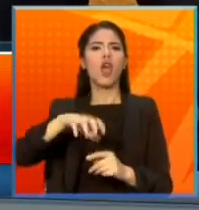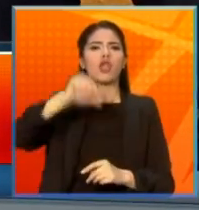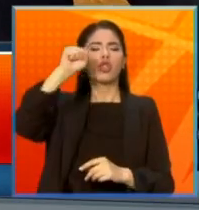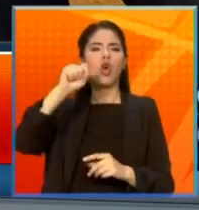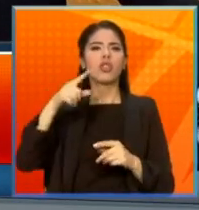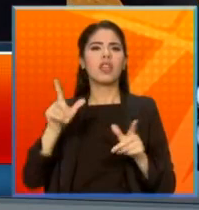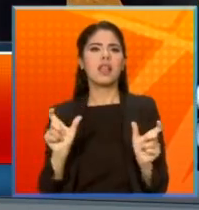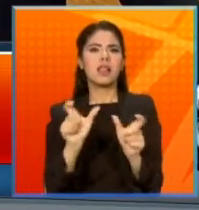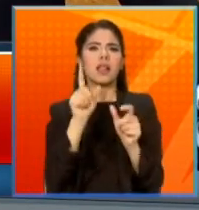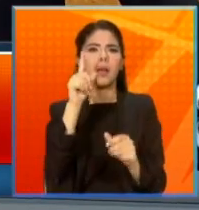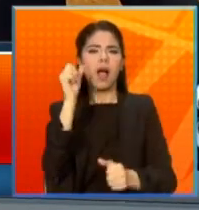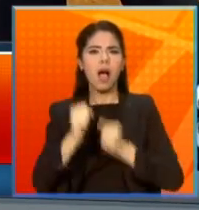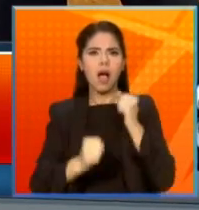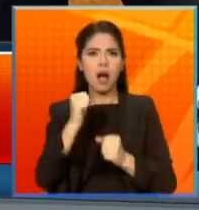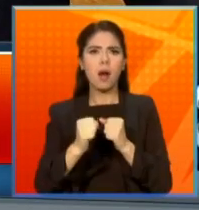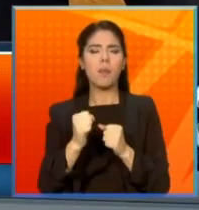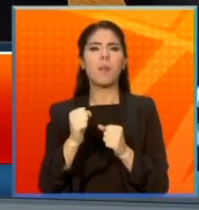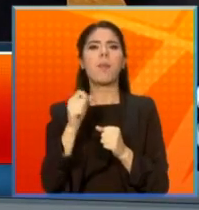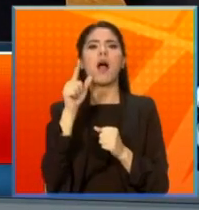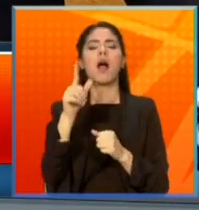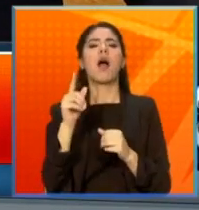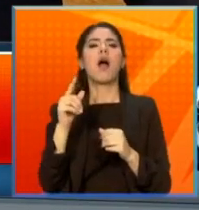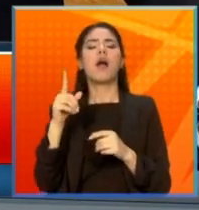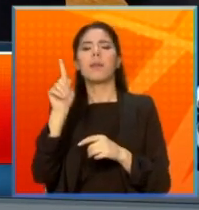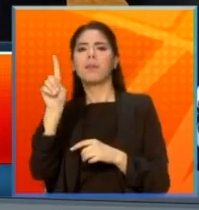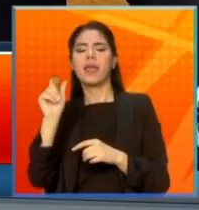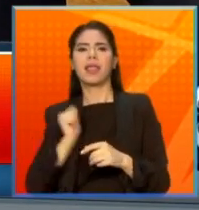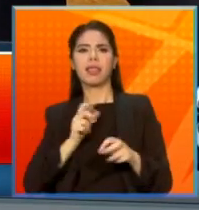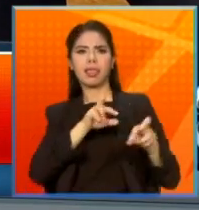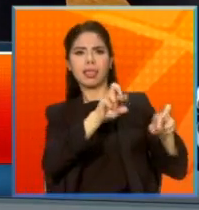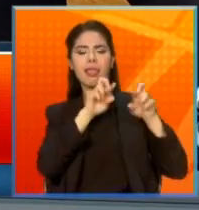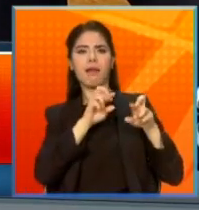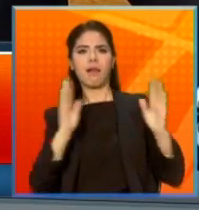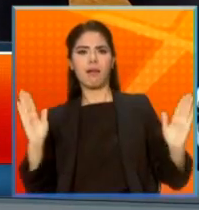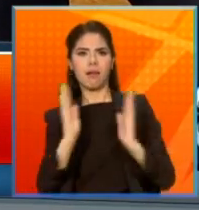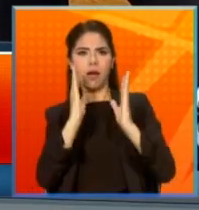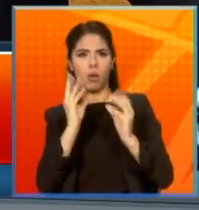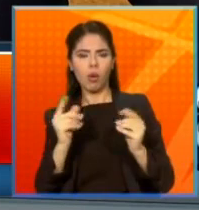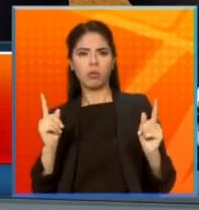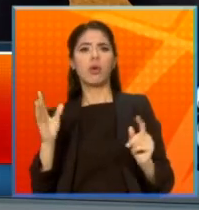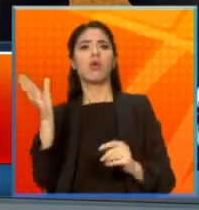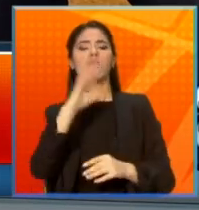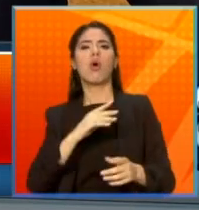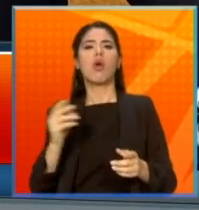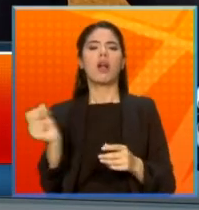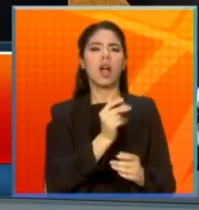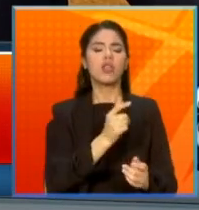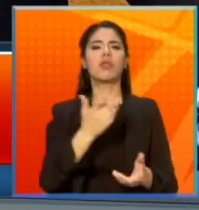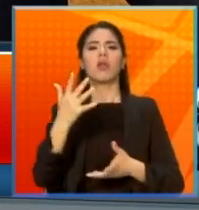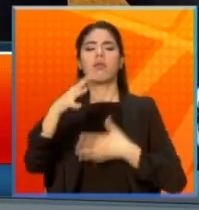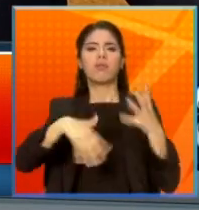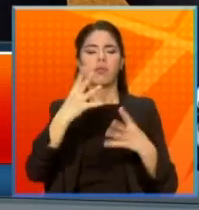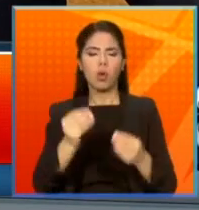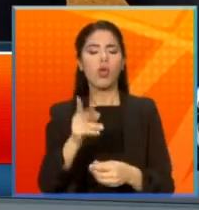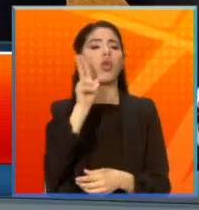muharebe aracıyla rejim askerlerinin içinde olduğu bir tank karşı karşıya geldi. Kovalamaca ve kaçış başlık bu. Bakın nasıl